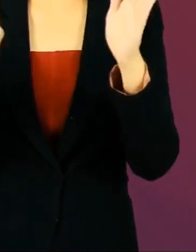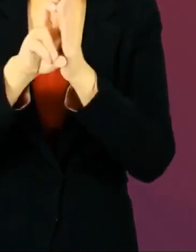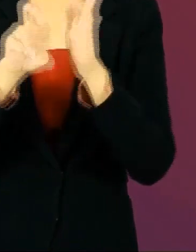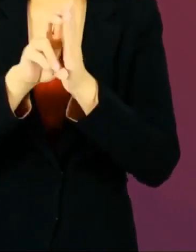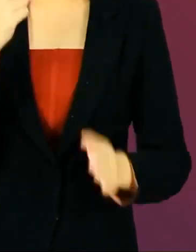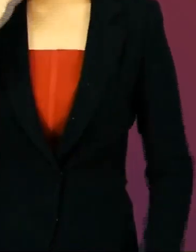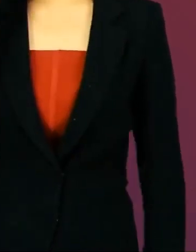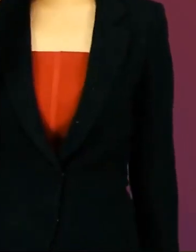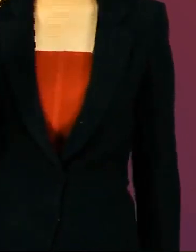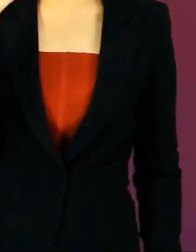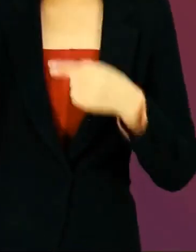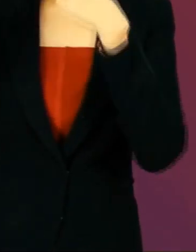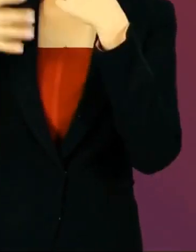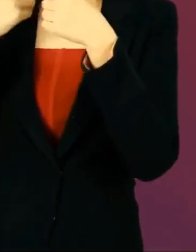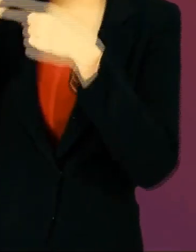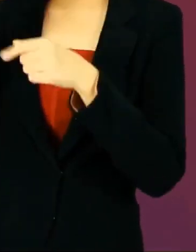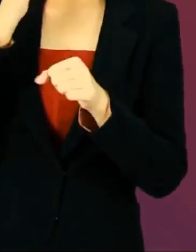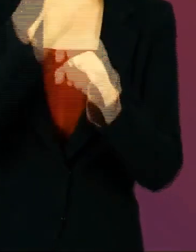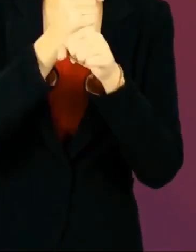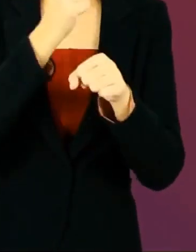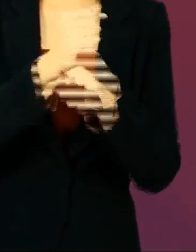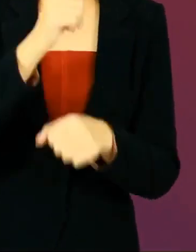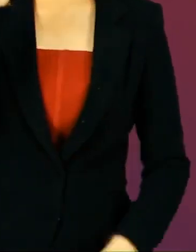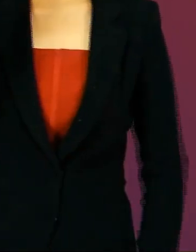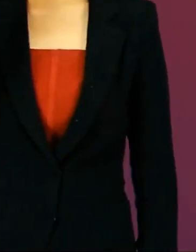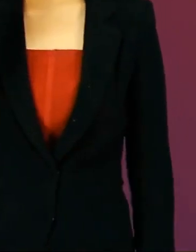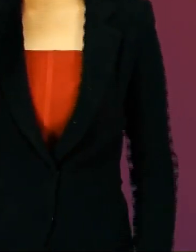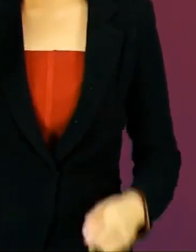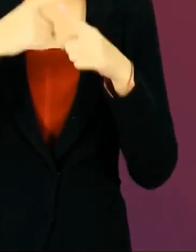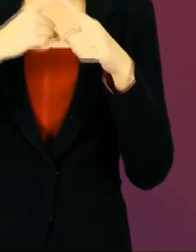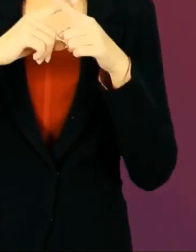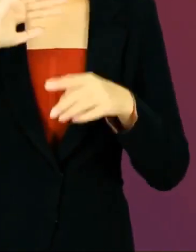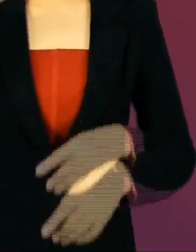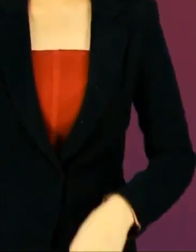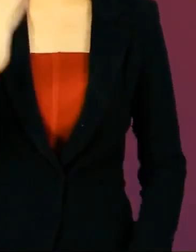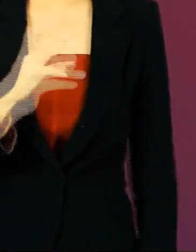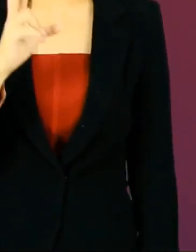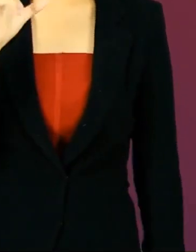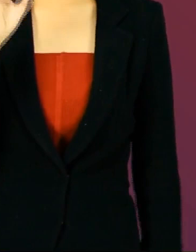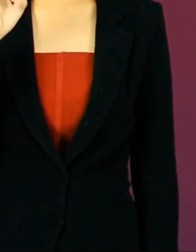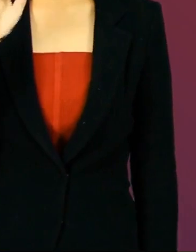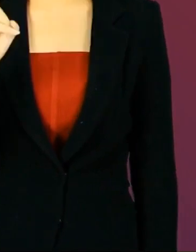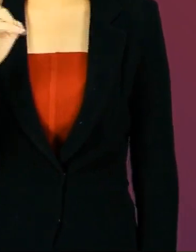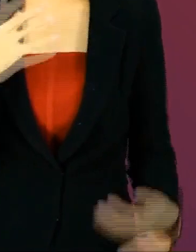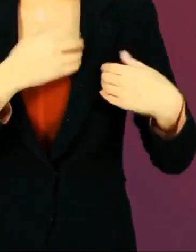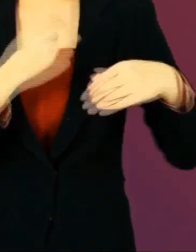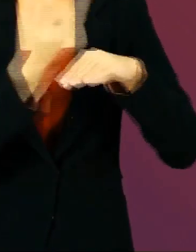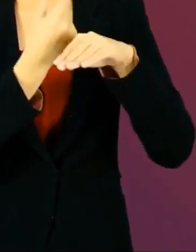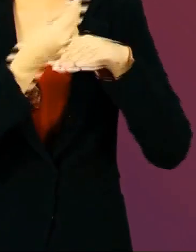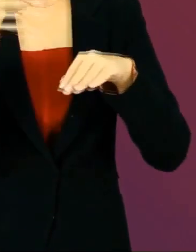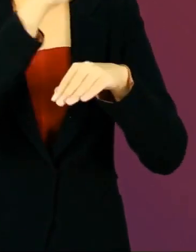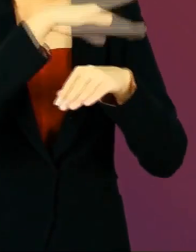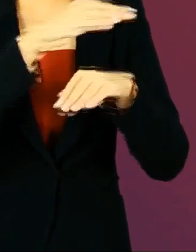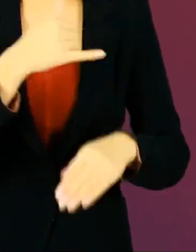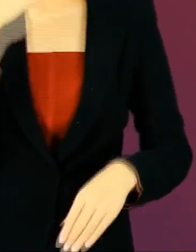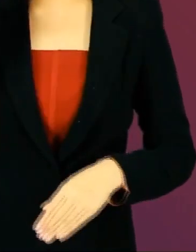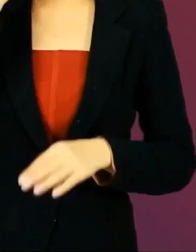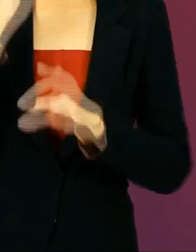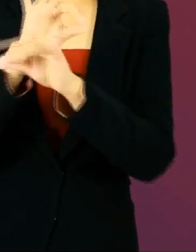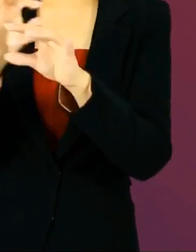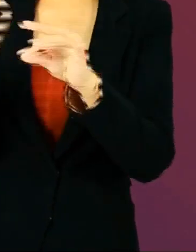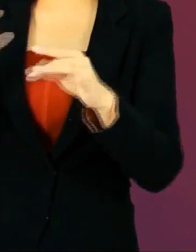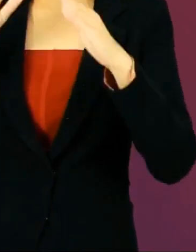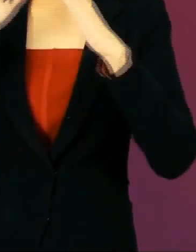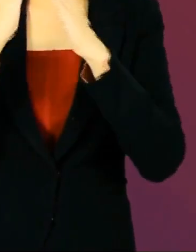боломждай. Сонсхолгүй өргэн та, ажал өрөөл мэнд шилчилд хүдлгон бангний үлчилгей шуургаа өлчилгейн яалоб